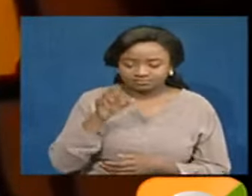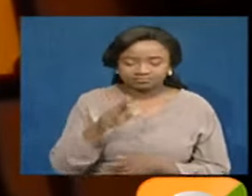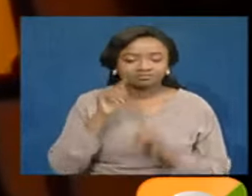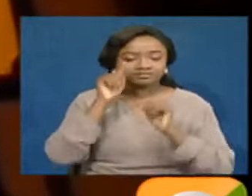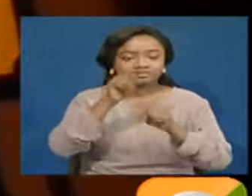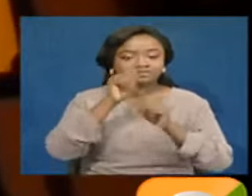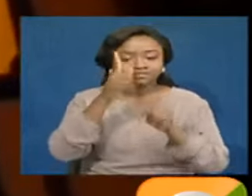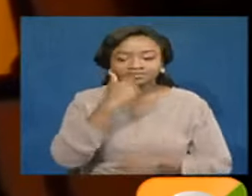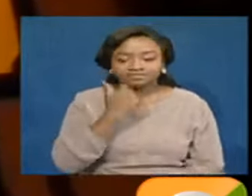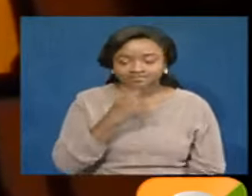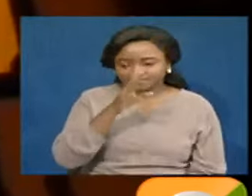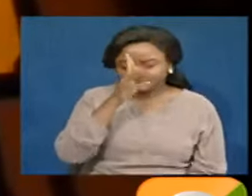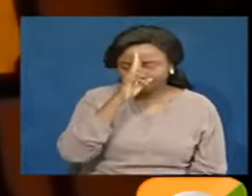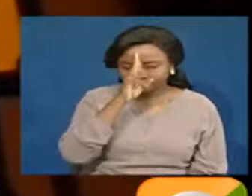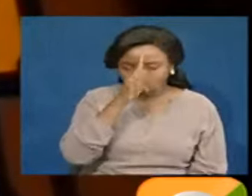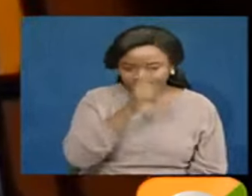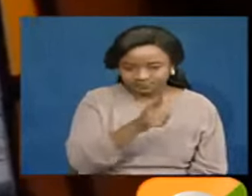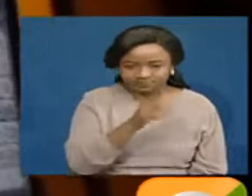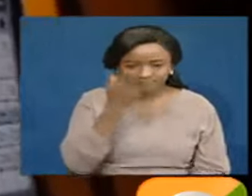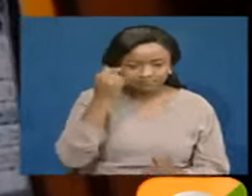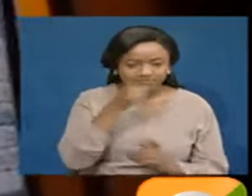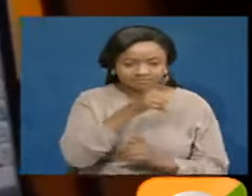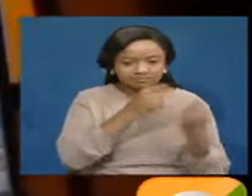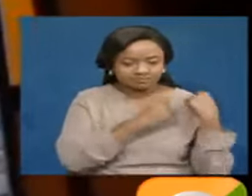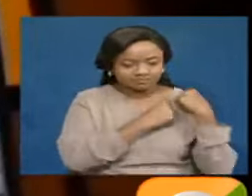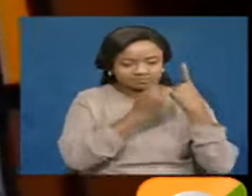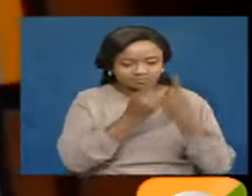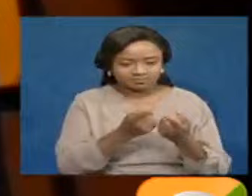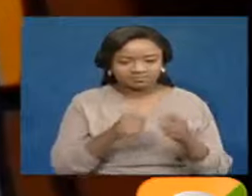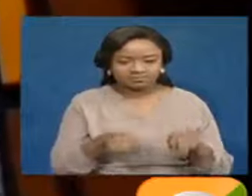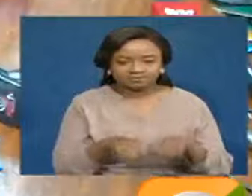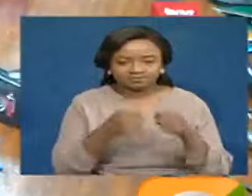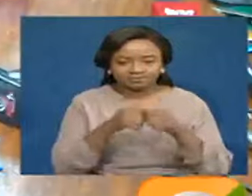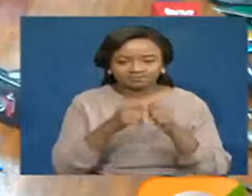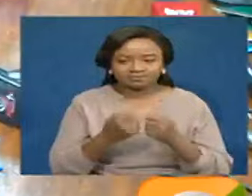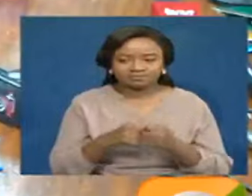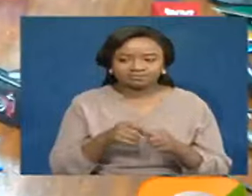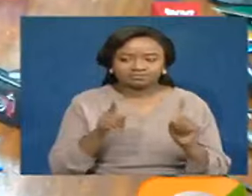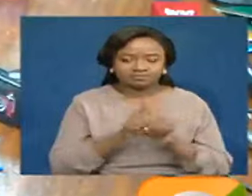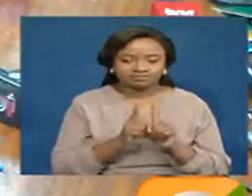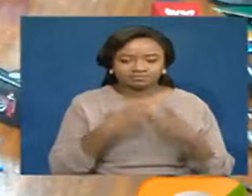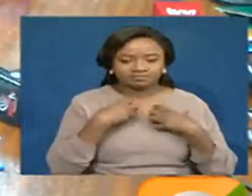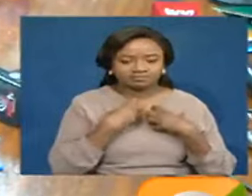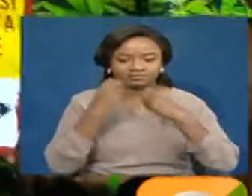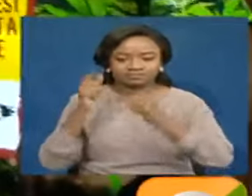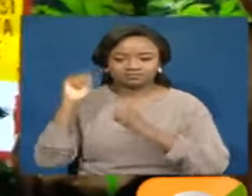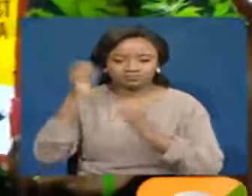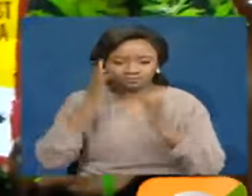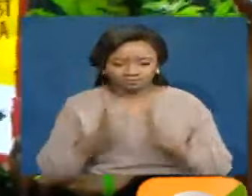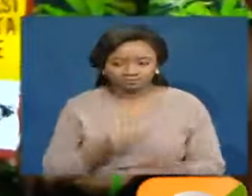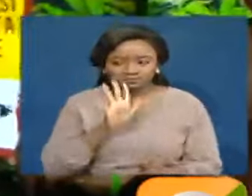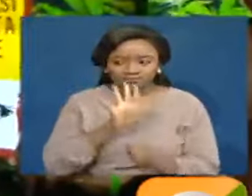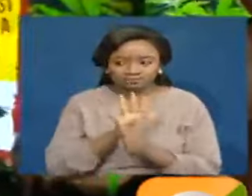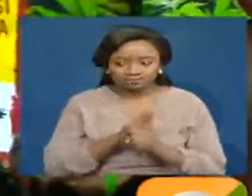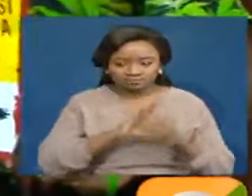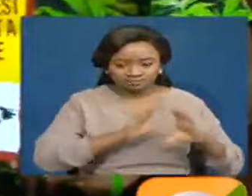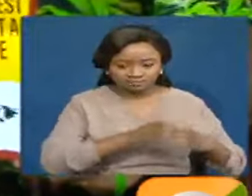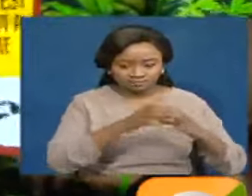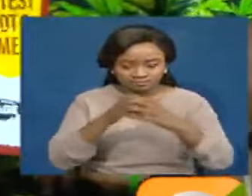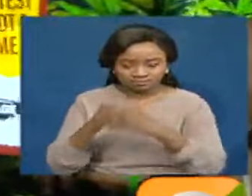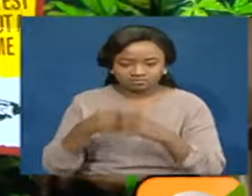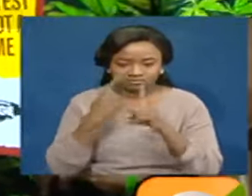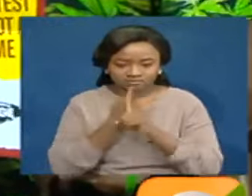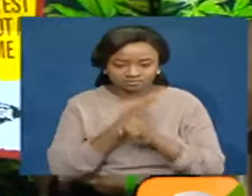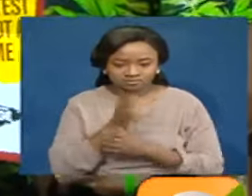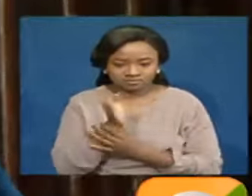cha lawama maafisa wa polisi kwa kuendelea kuwateka nyara wa Kenya, makundi mengi yakiwemo ya mabalozi